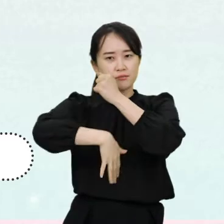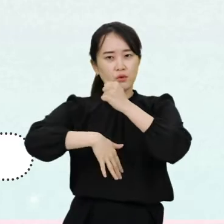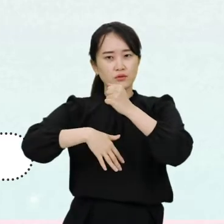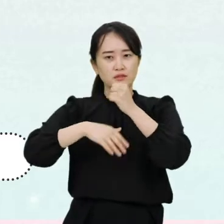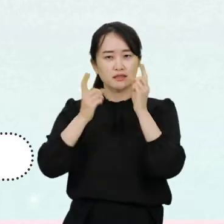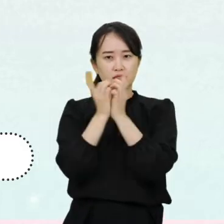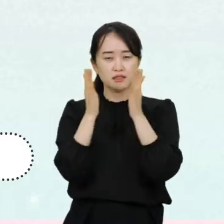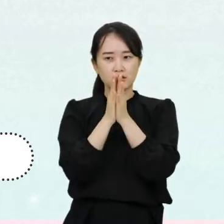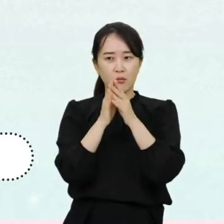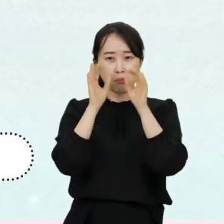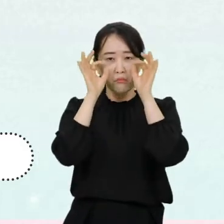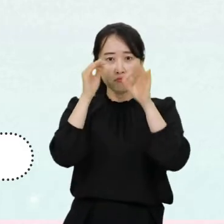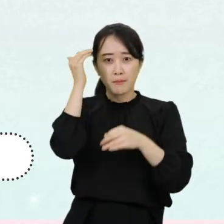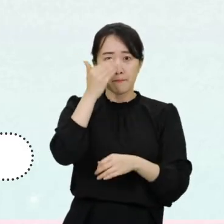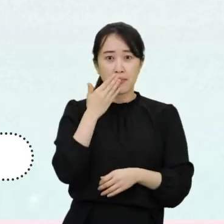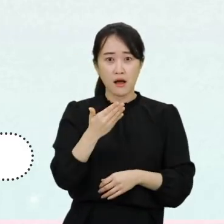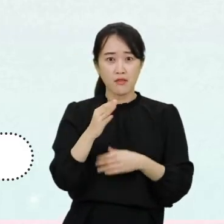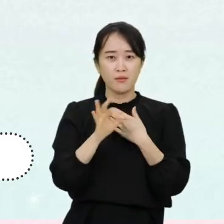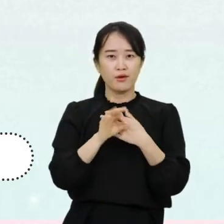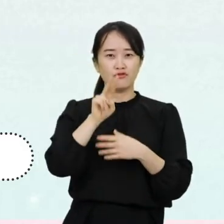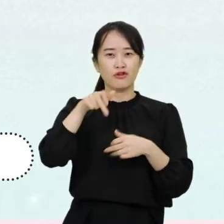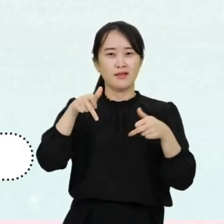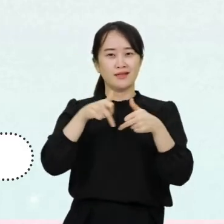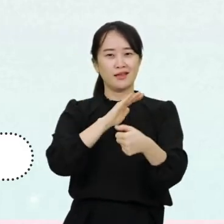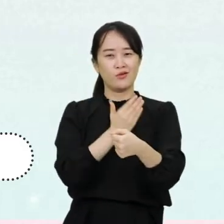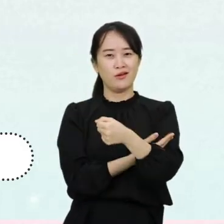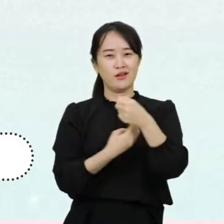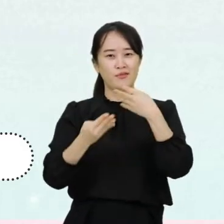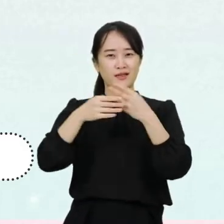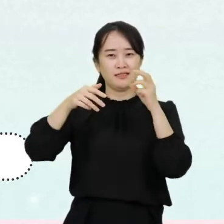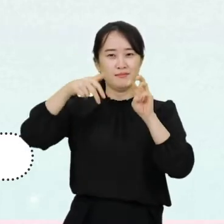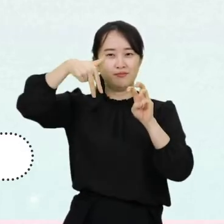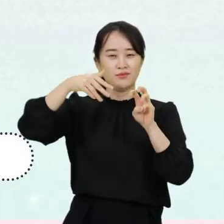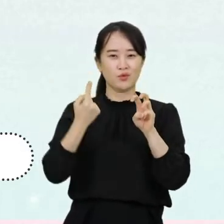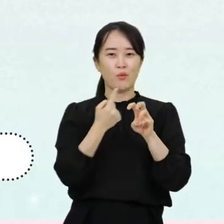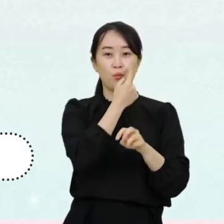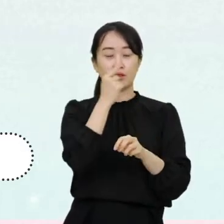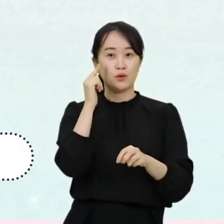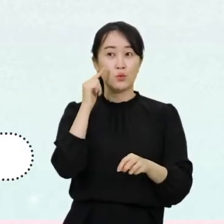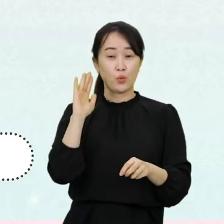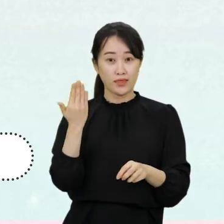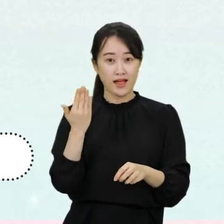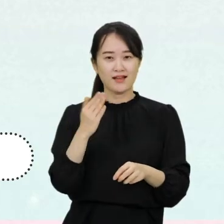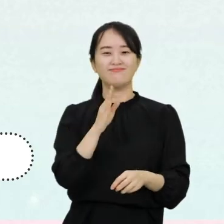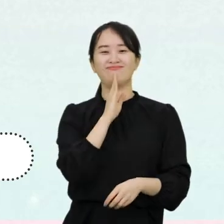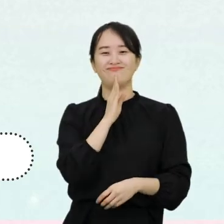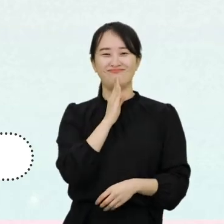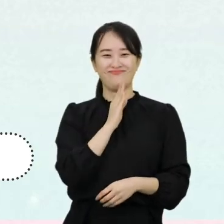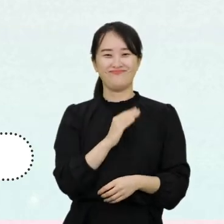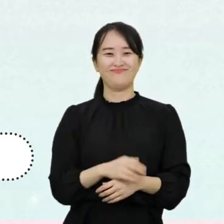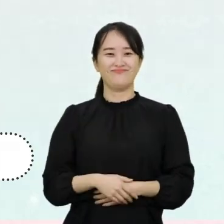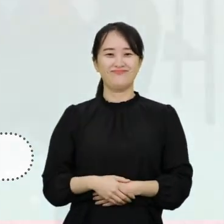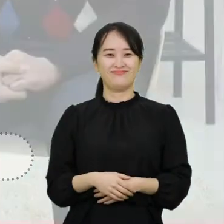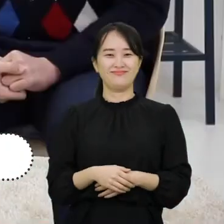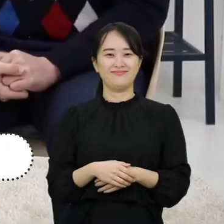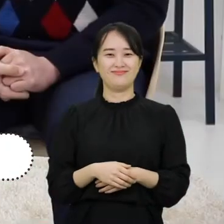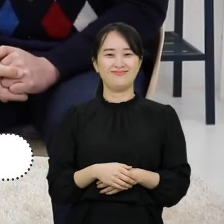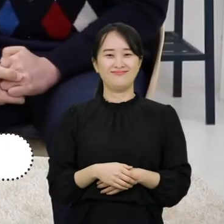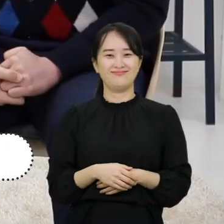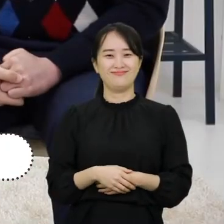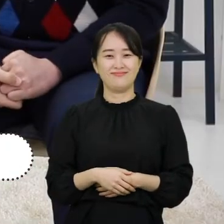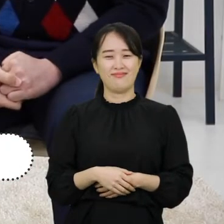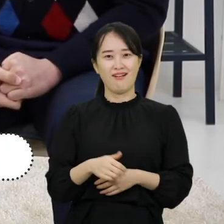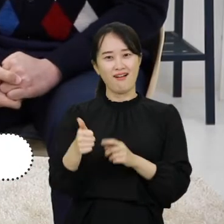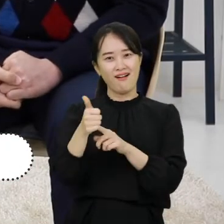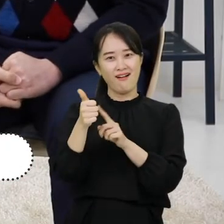스포츠 직접 관람을 할 수 있다면 유엔 장애인 권리 협약 제30조가 보장된다. 맞습니다. 네. 우리 창훈